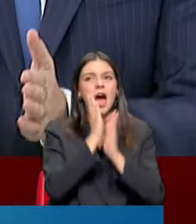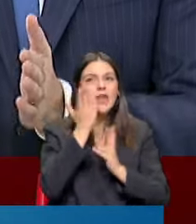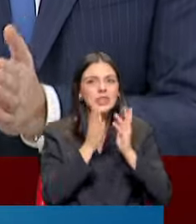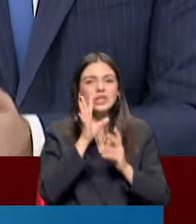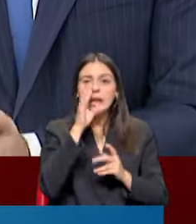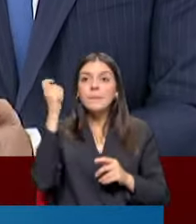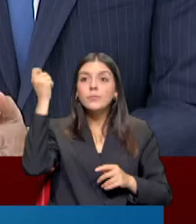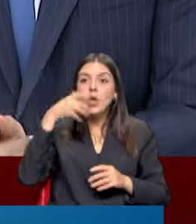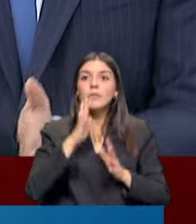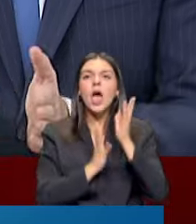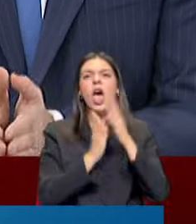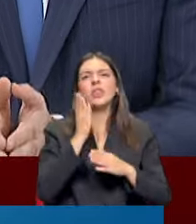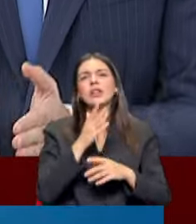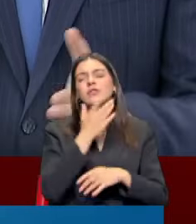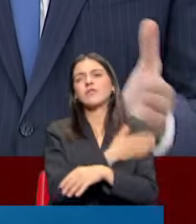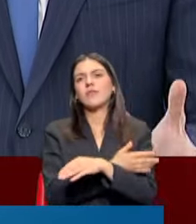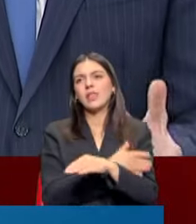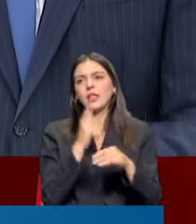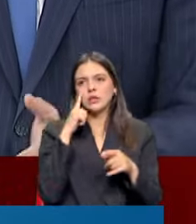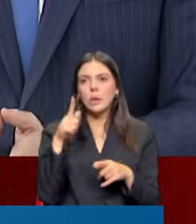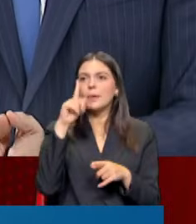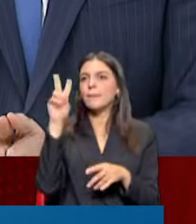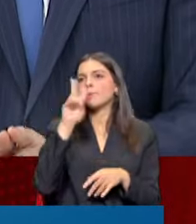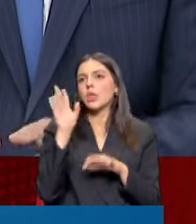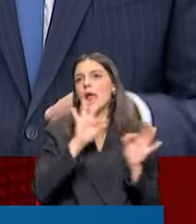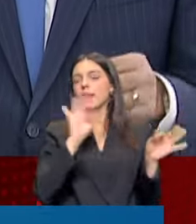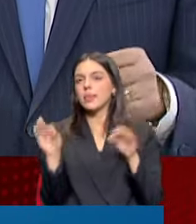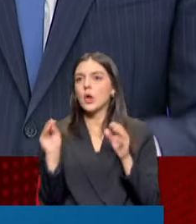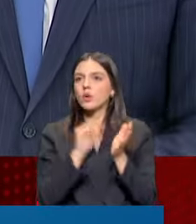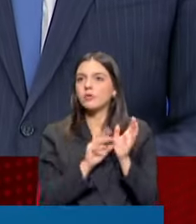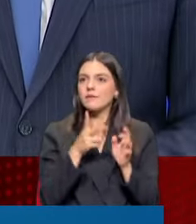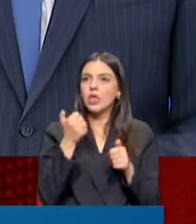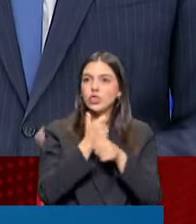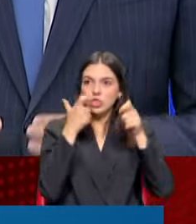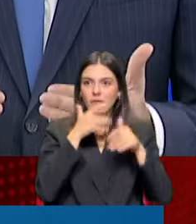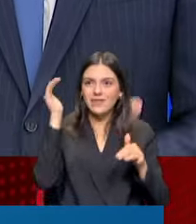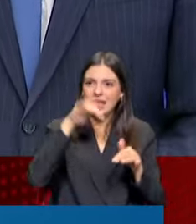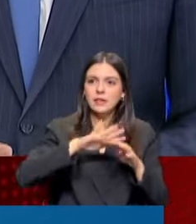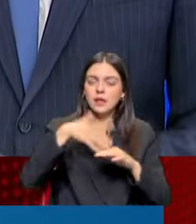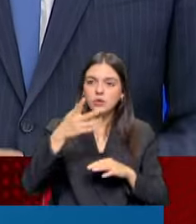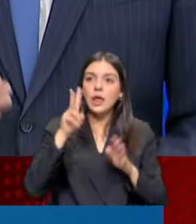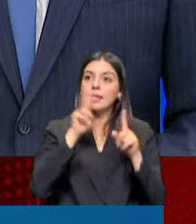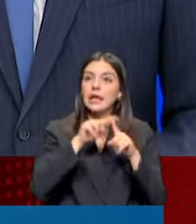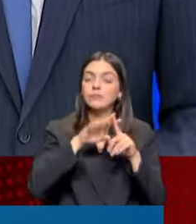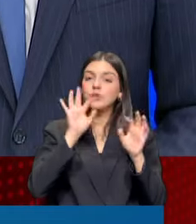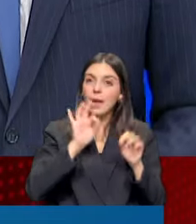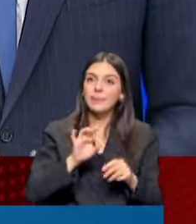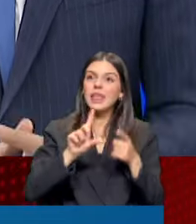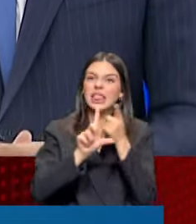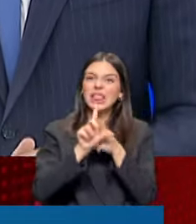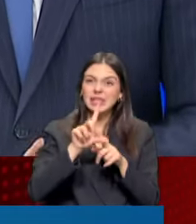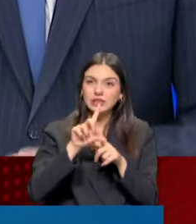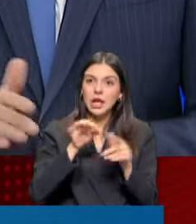yöneteceğiz. Katılımcı yöneteceğiz ve bunu bir model haline getireceğiz. Ve göreve gelir gelmez katılımcılığı önce dijitalde